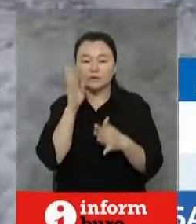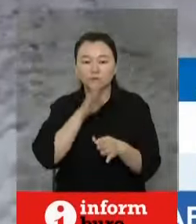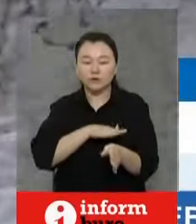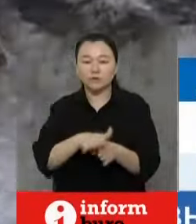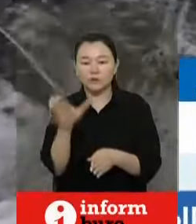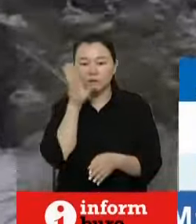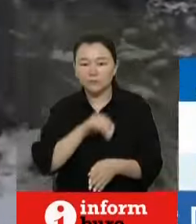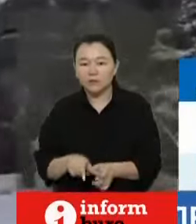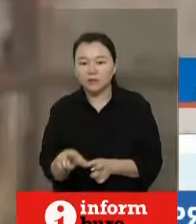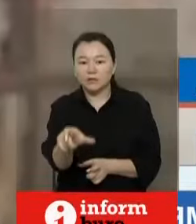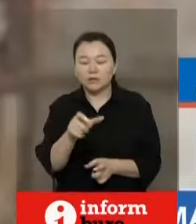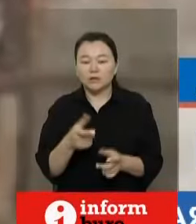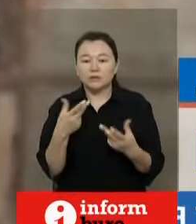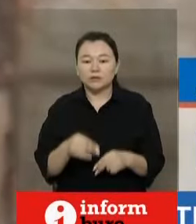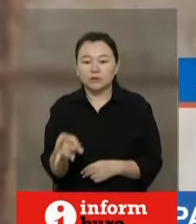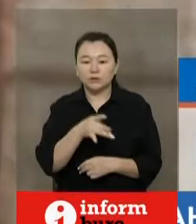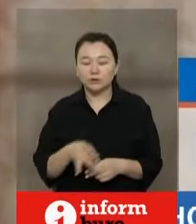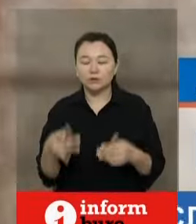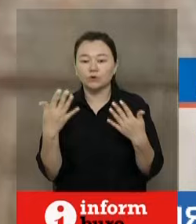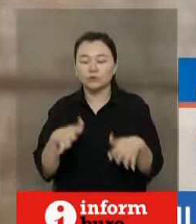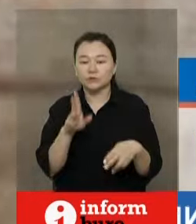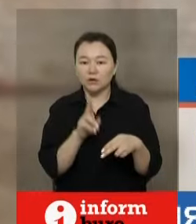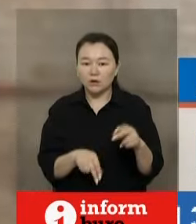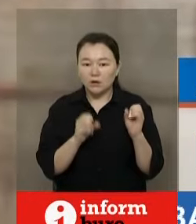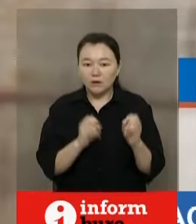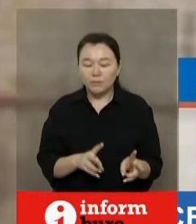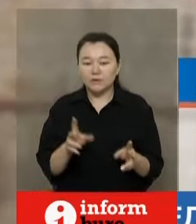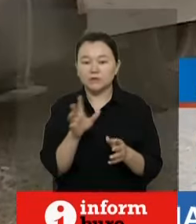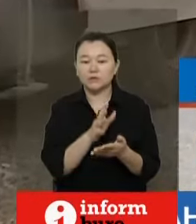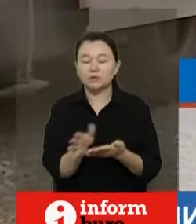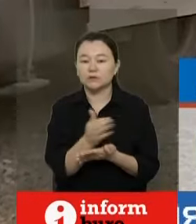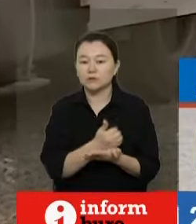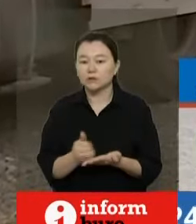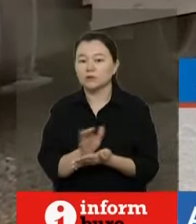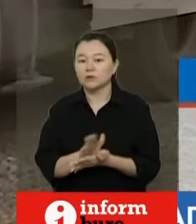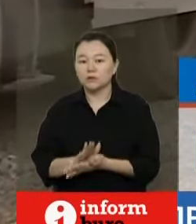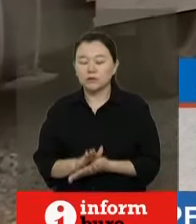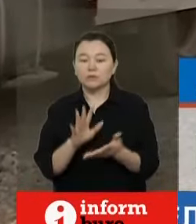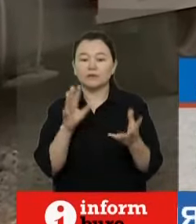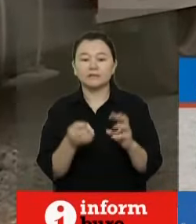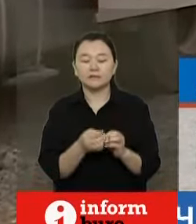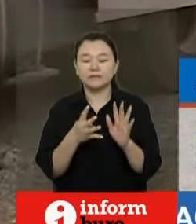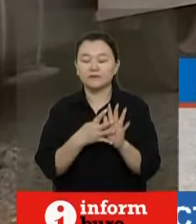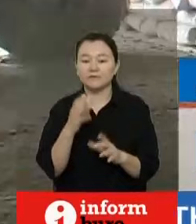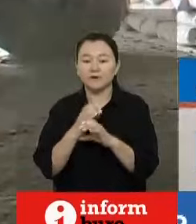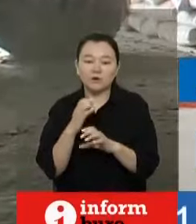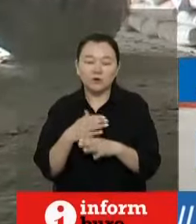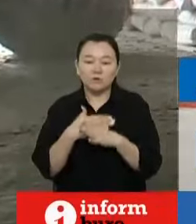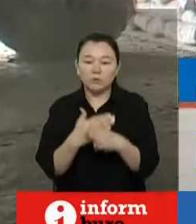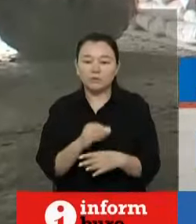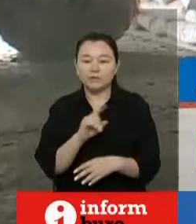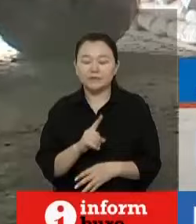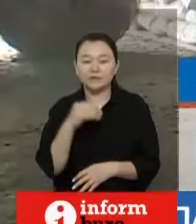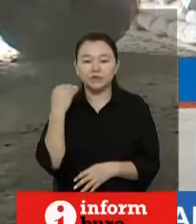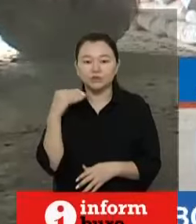переполнить реки. В регионах, где пик паводков пройден, ликвидируют последствия. В Актобе прибыло 9 вагонов гуманитарной помощи из